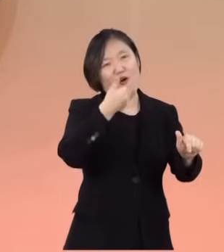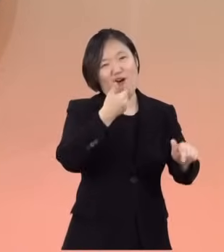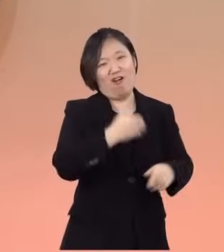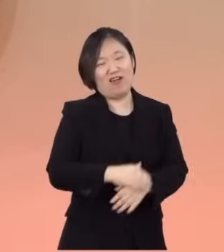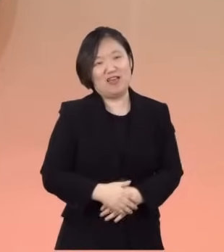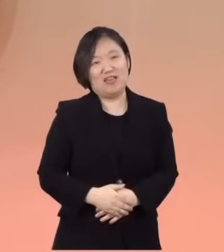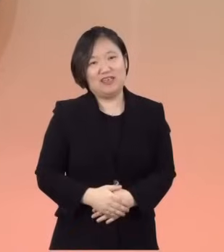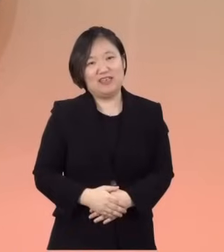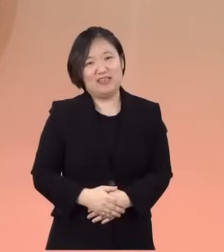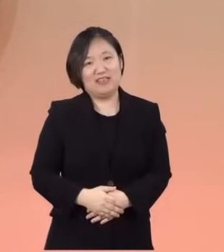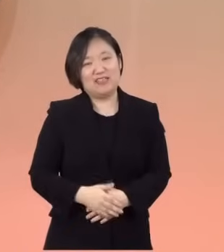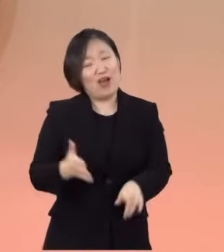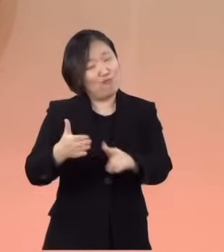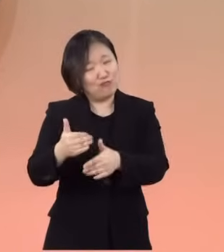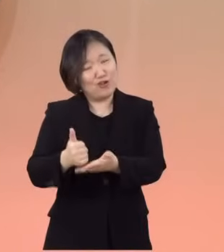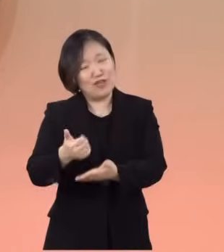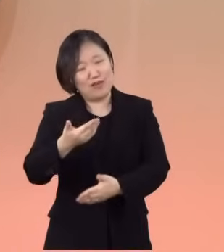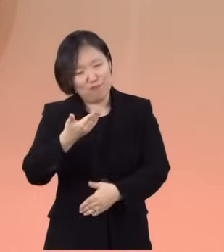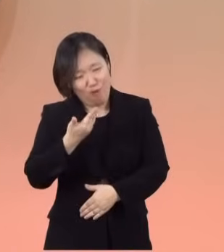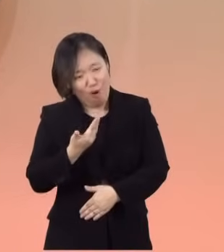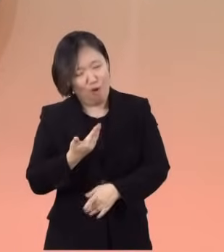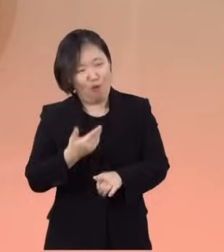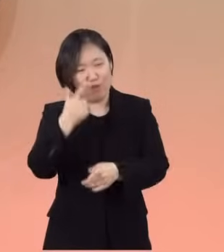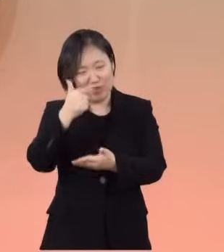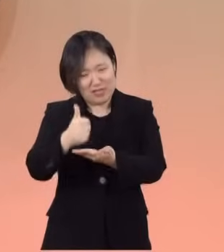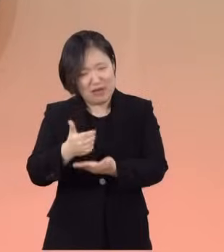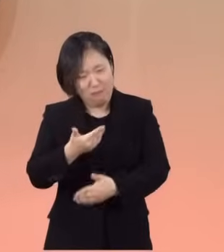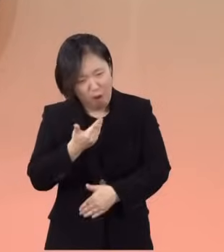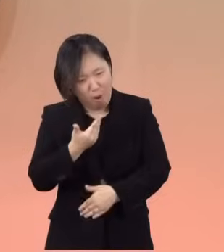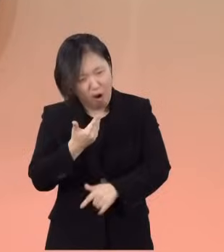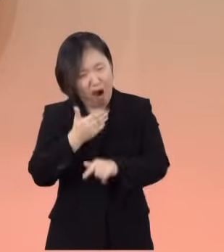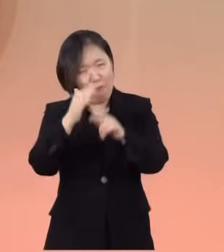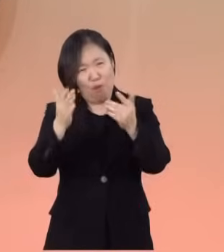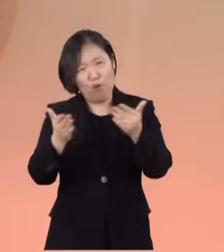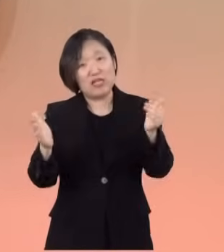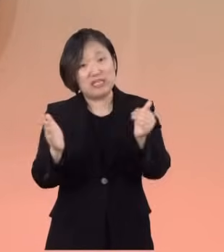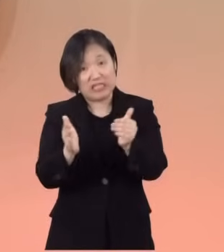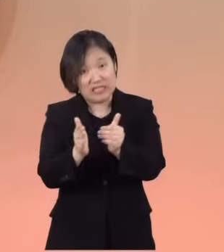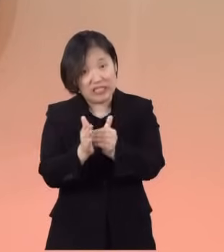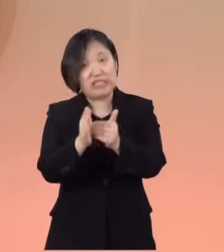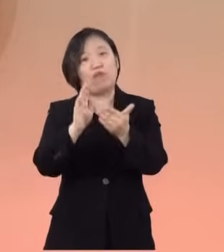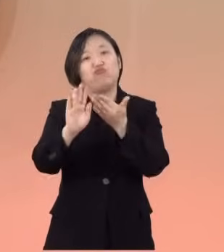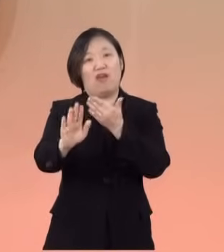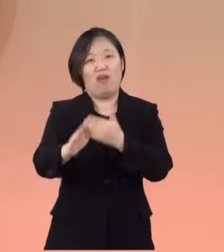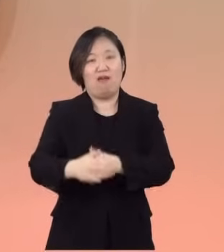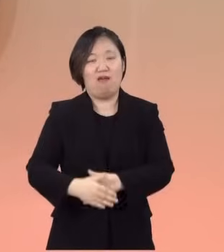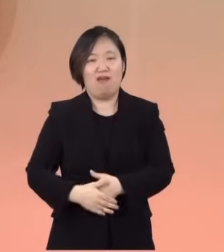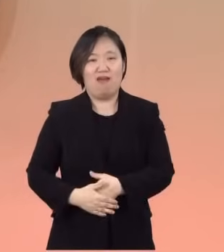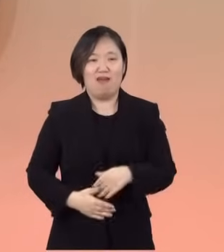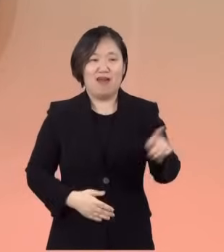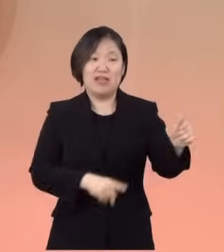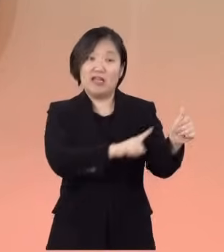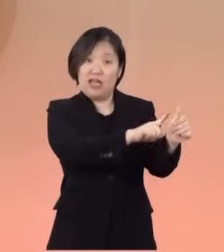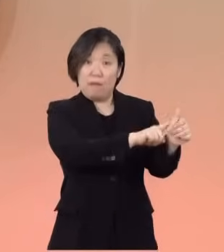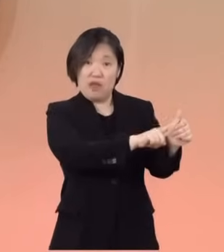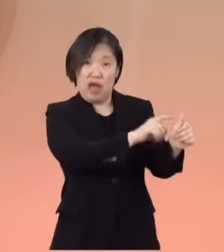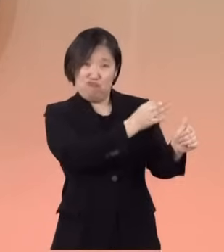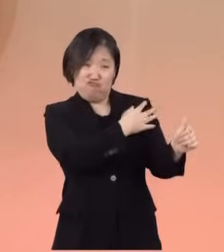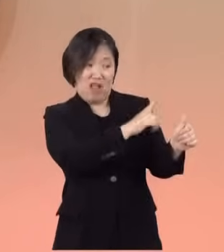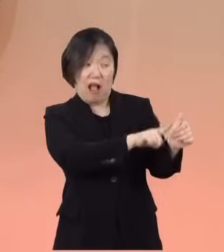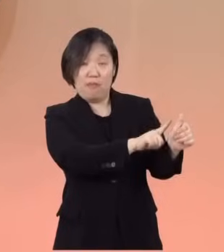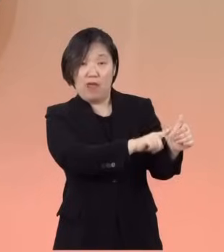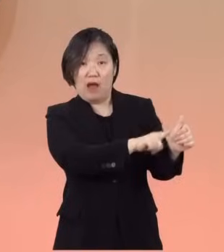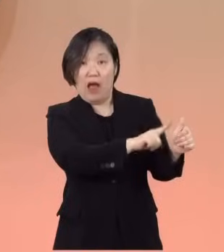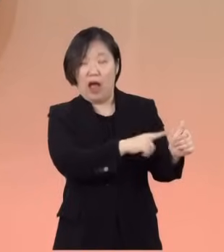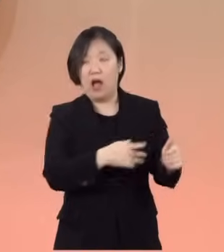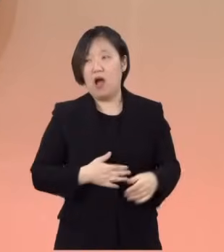됩니다 부처님과 스님들이 공양을 다 마치고 난 뒤에 그때 하양이